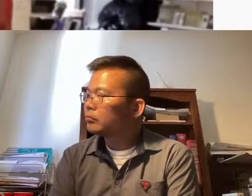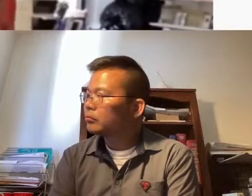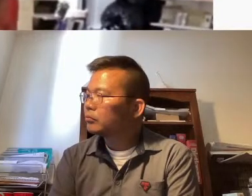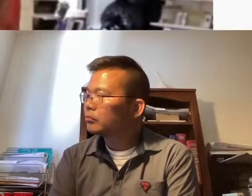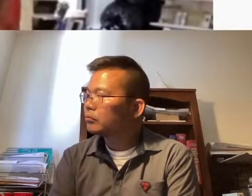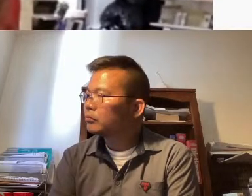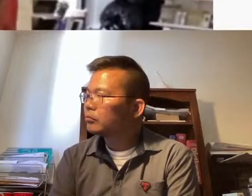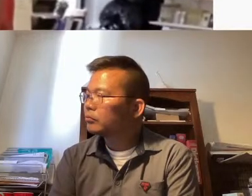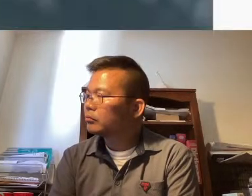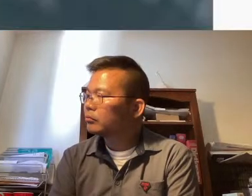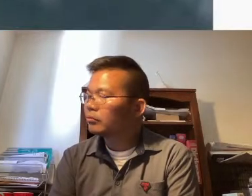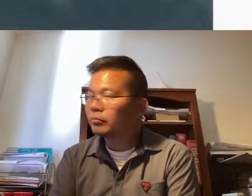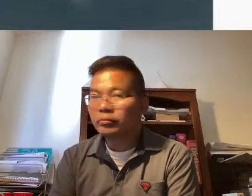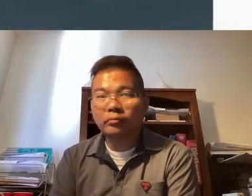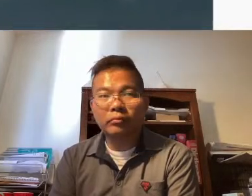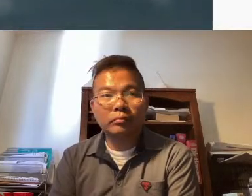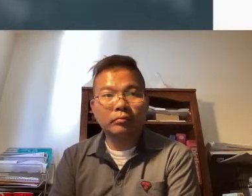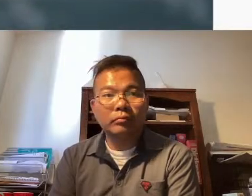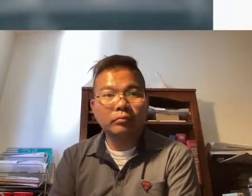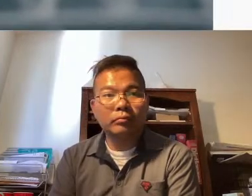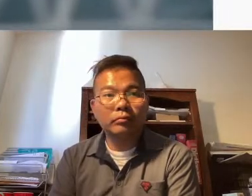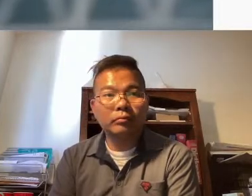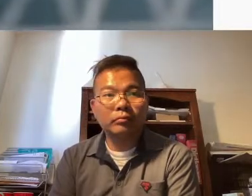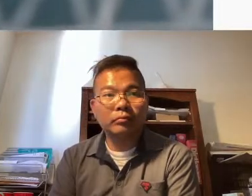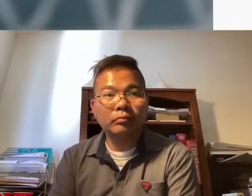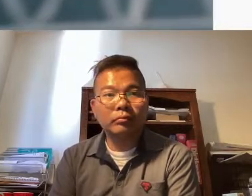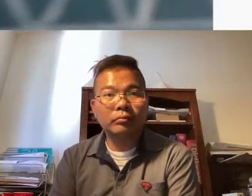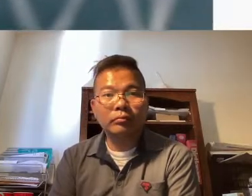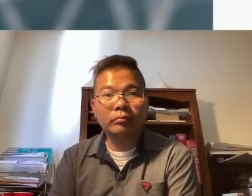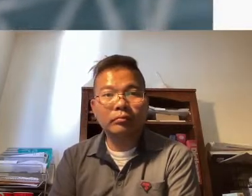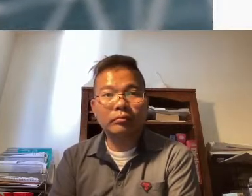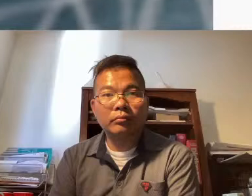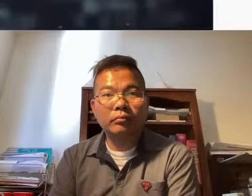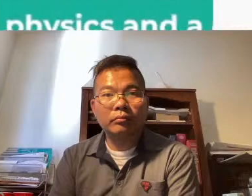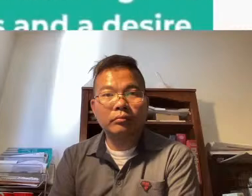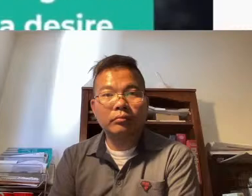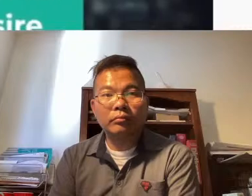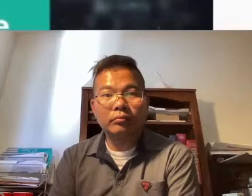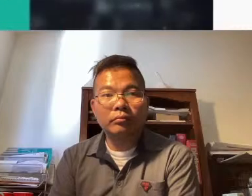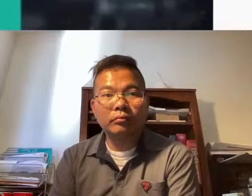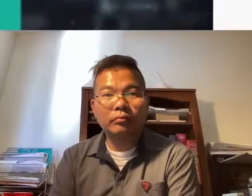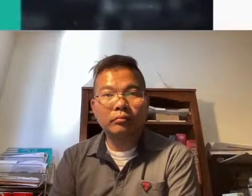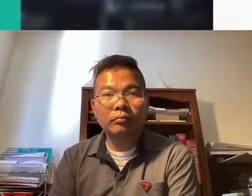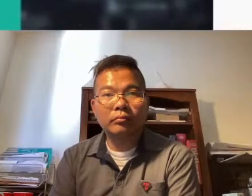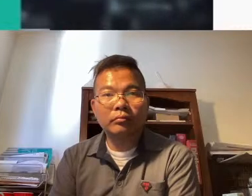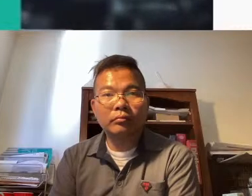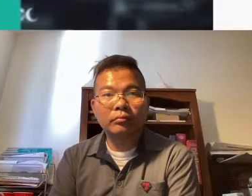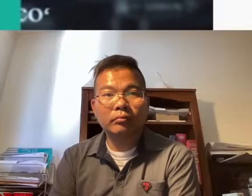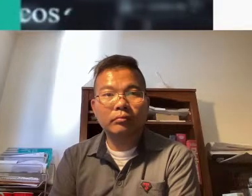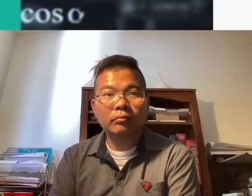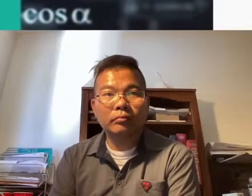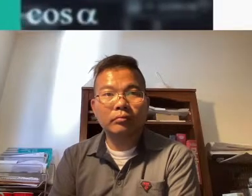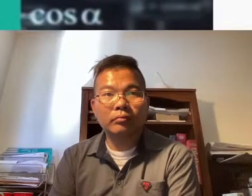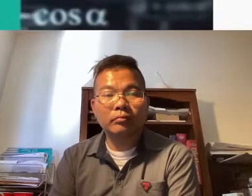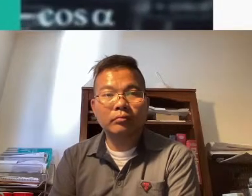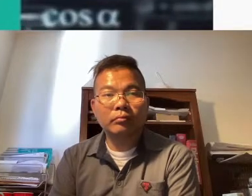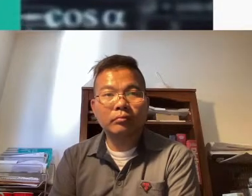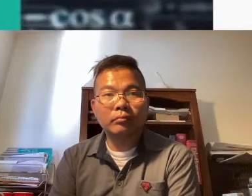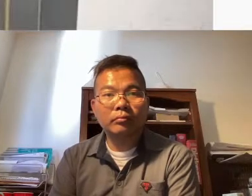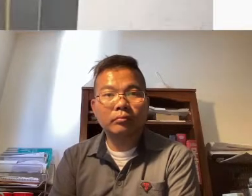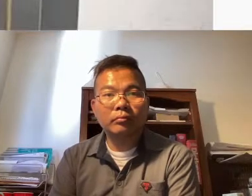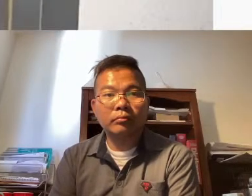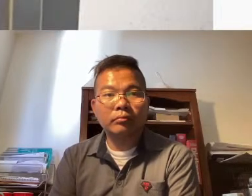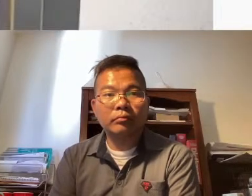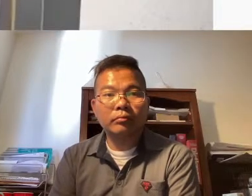là fell đồ on deaf khốn ears. nạn chó So he đẻ decided to rồi take để matters mà into bảo his vệ own cho nhau hands. như vậy. Nếu mà tôi là người Blessed thật with a việc gift thật for đó thì tôi physics and a không desire bao giờ to làm help chuyện his đó. pupils.